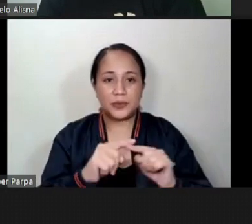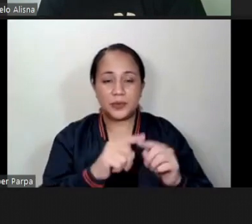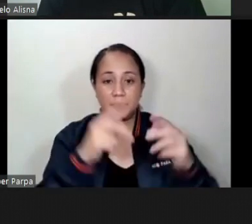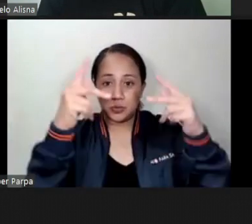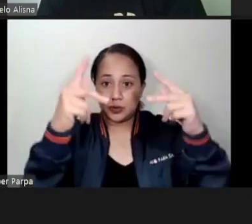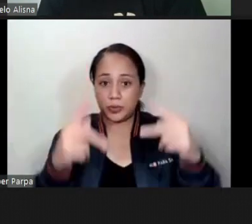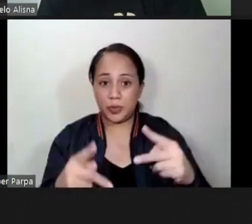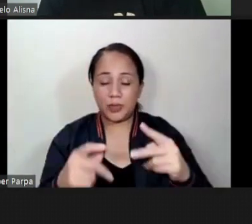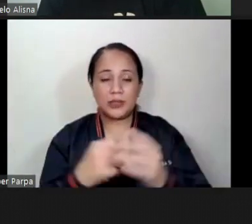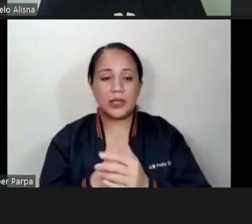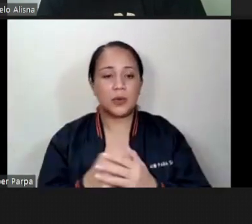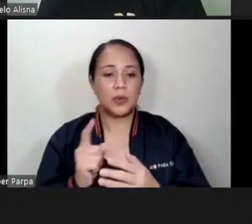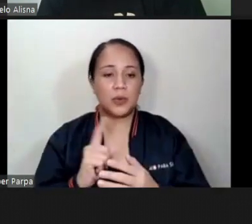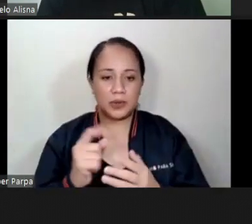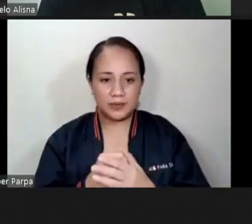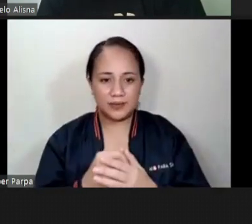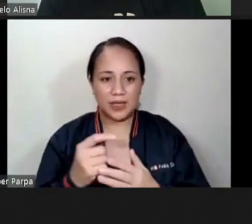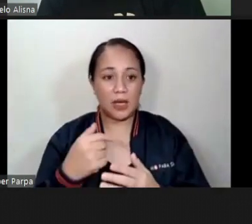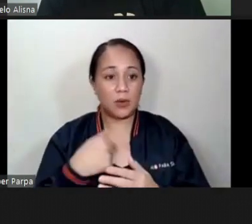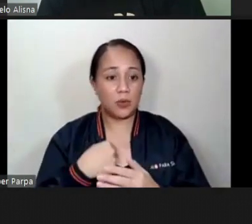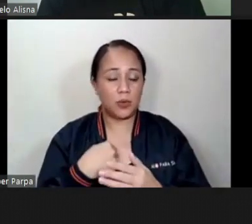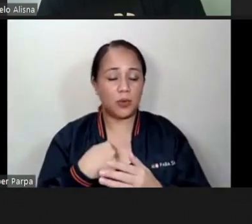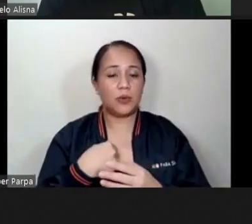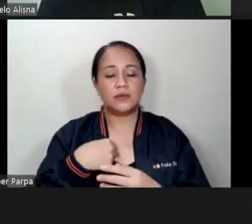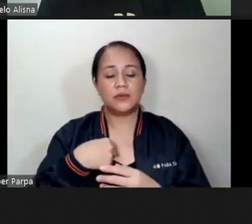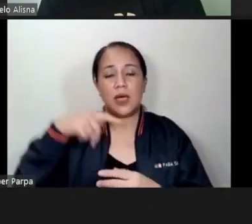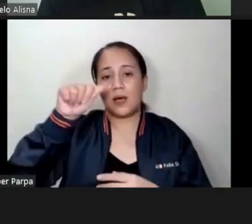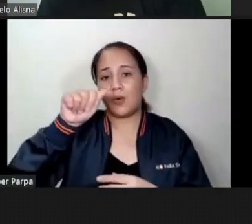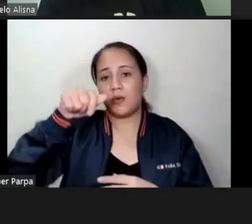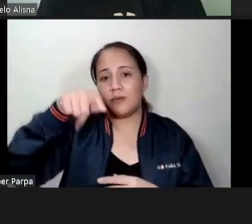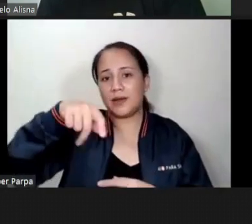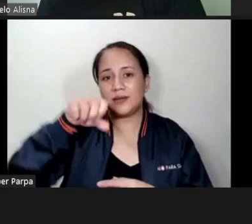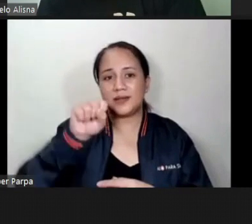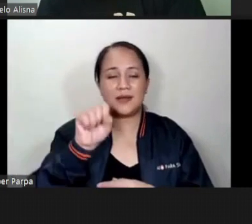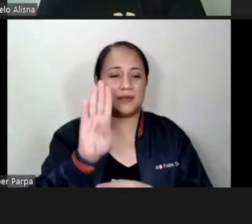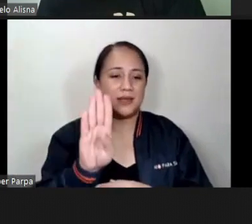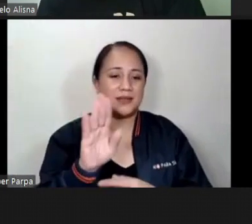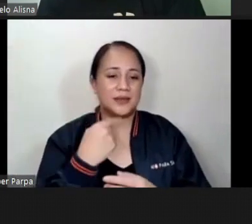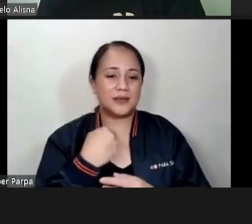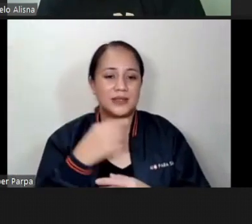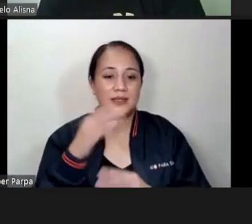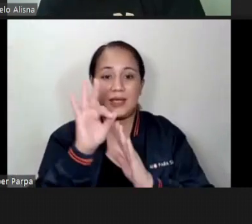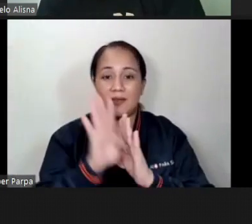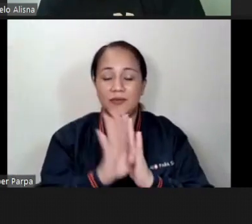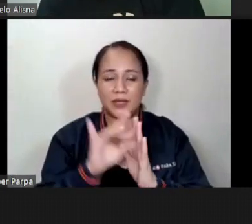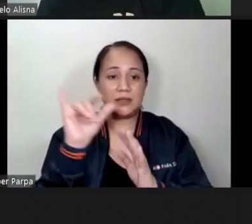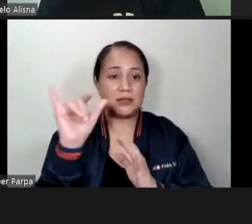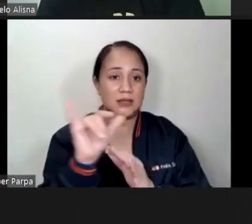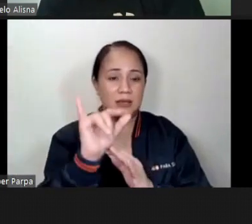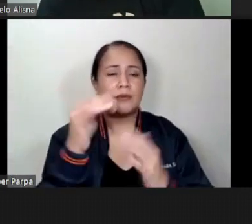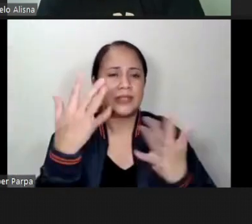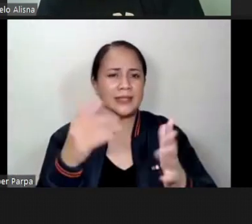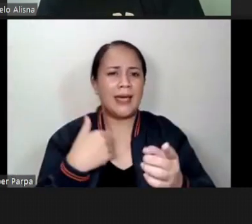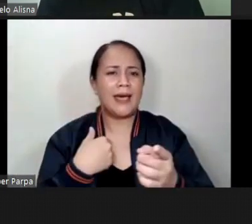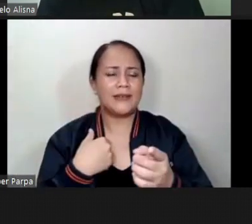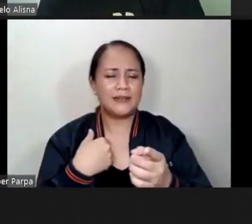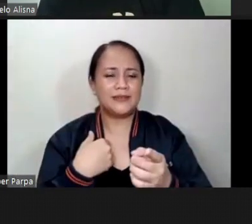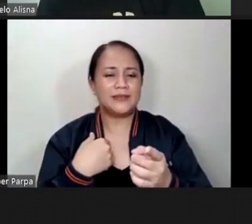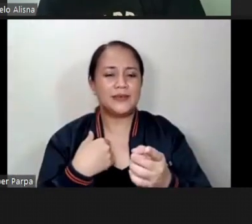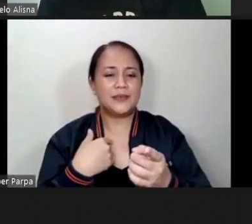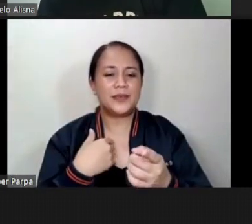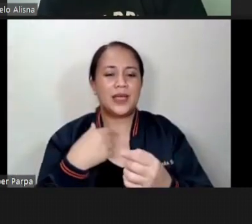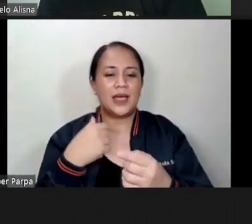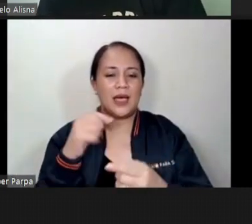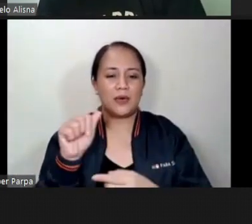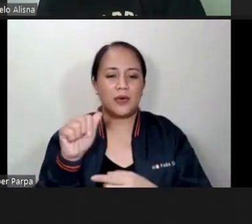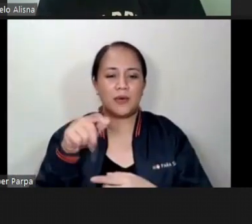websites, ito ay of course ang Ako Para sa Bata. For example, in FB and Instagram, makikita natin itong at Ako Para